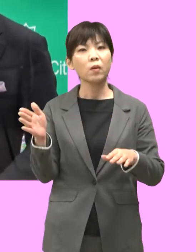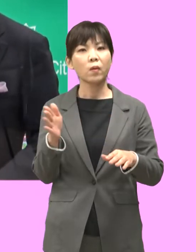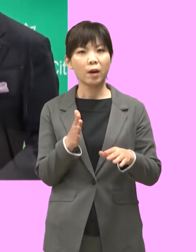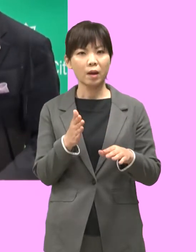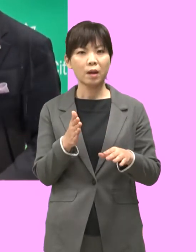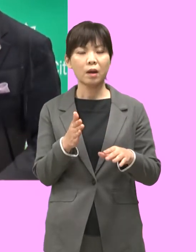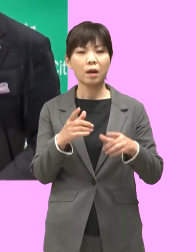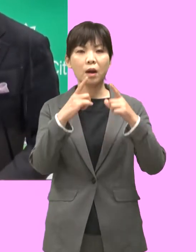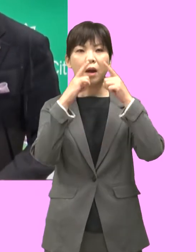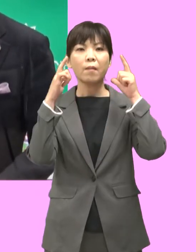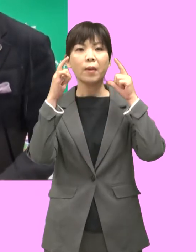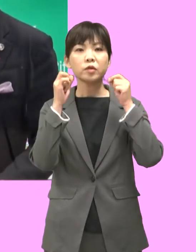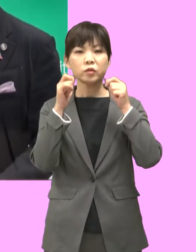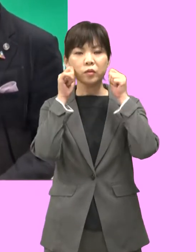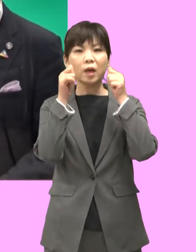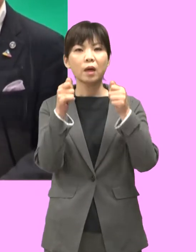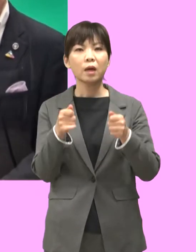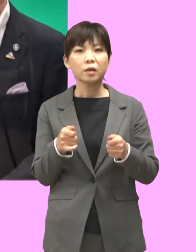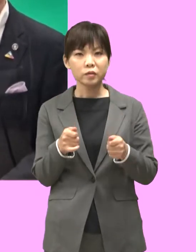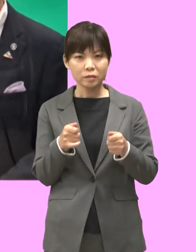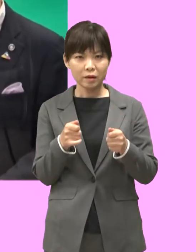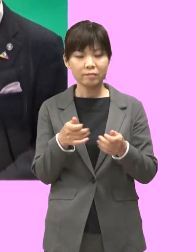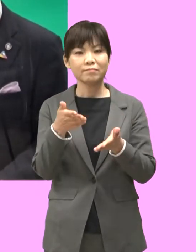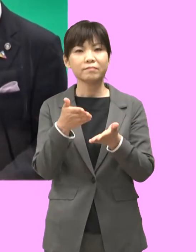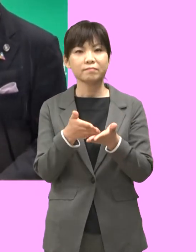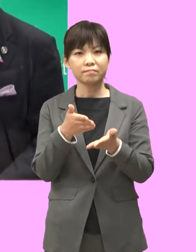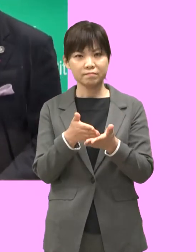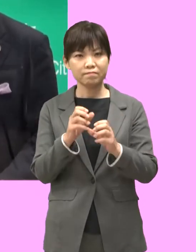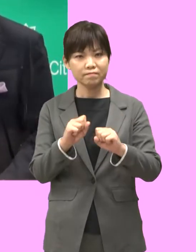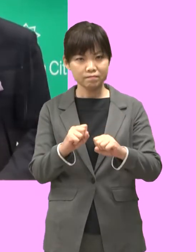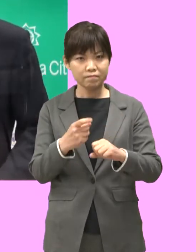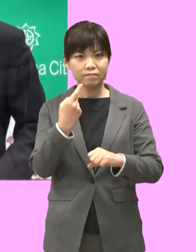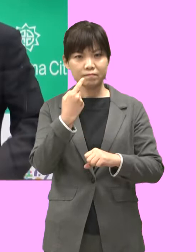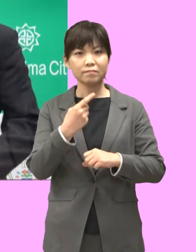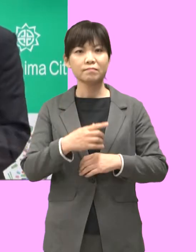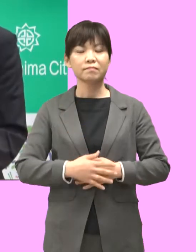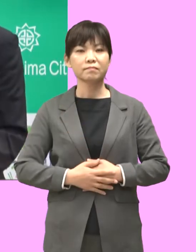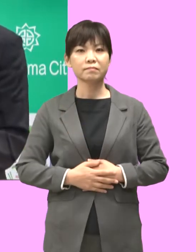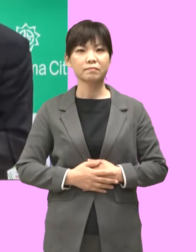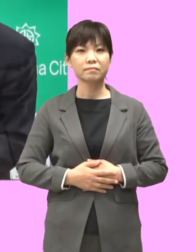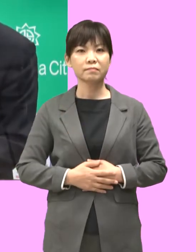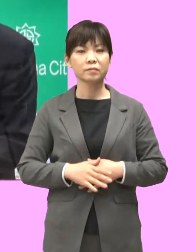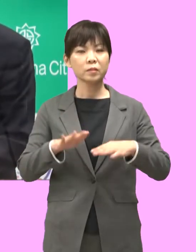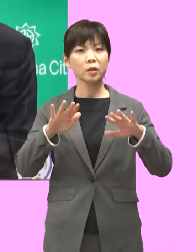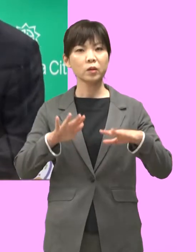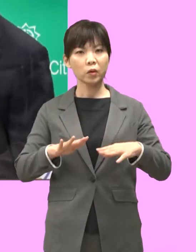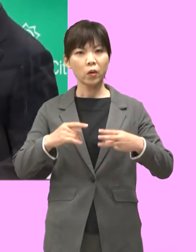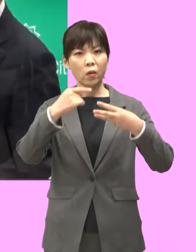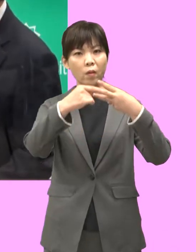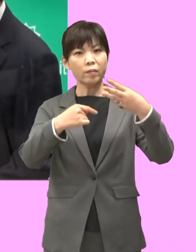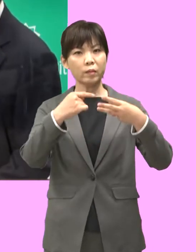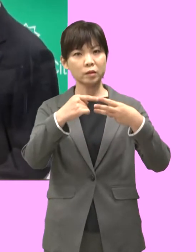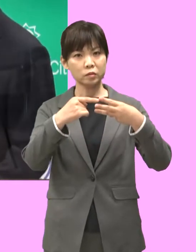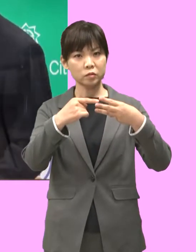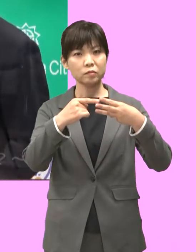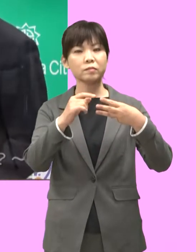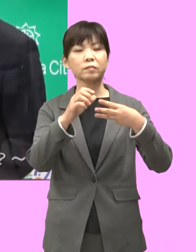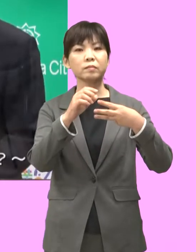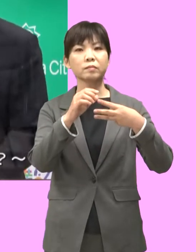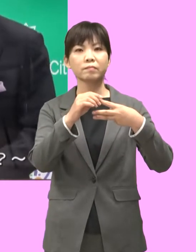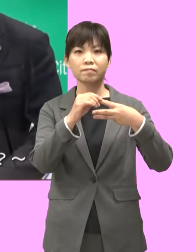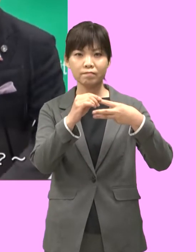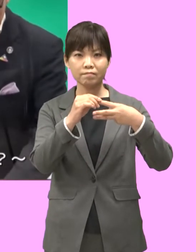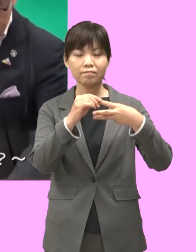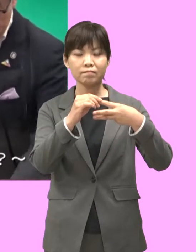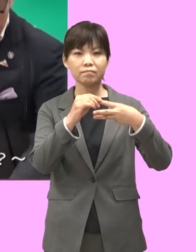通のマスクを外した形で、お話をさせていただきます。今日は3件あります。